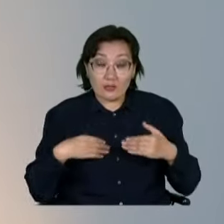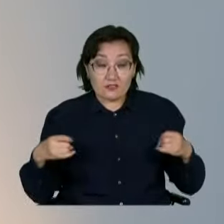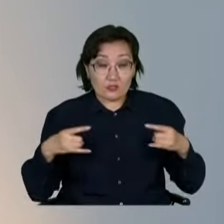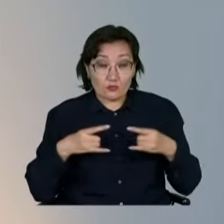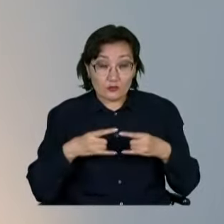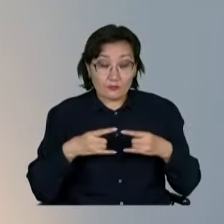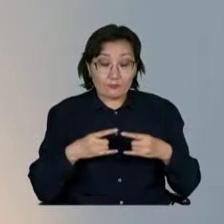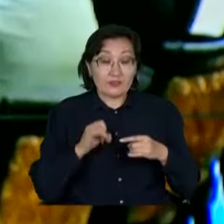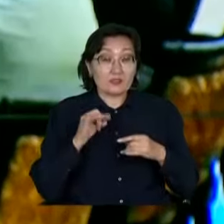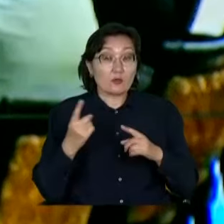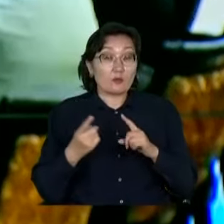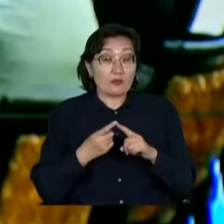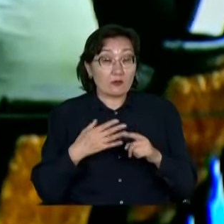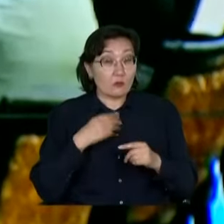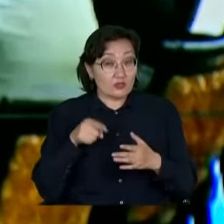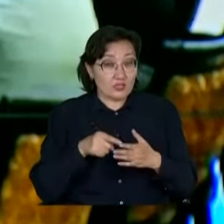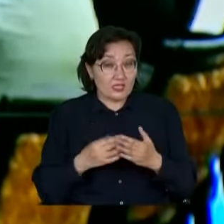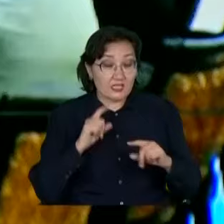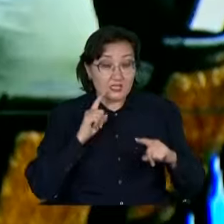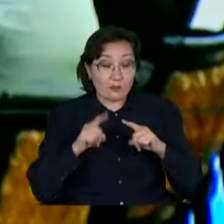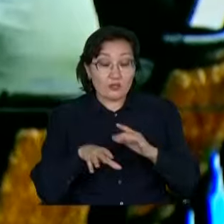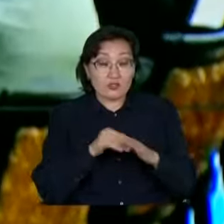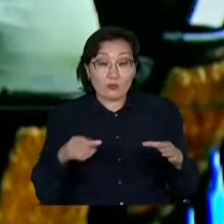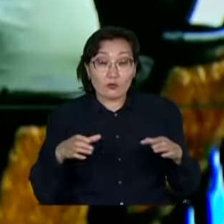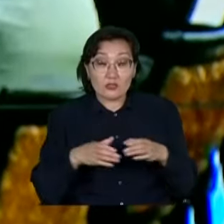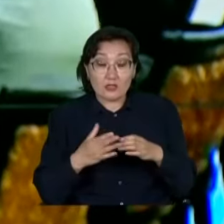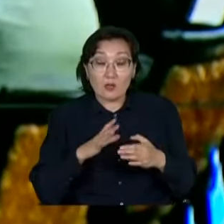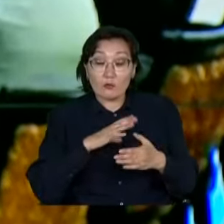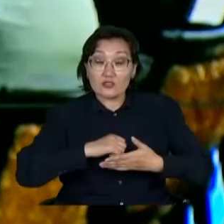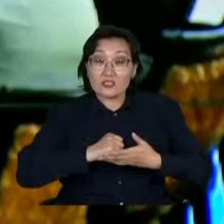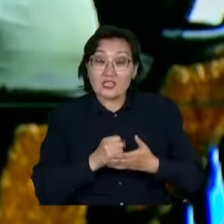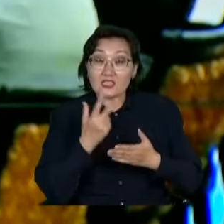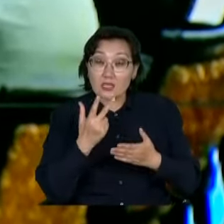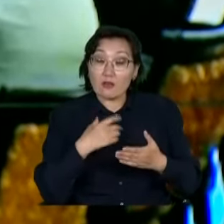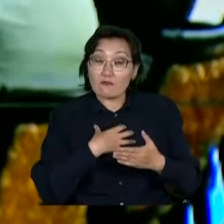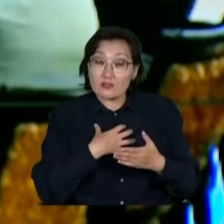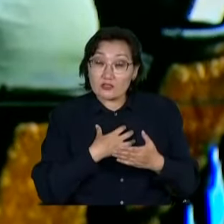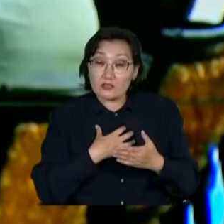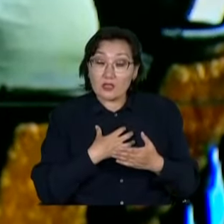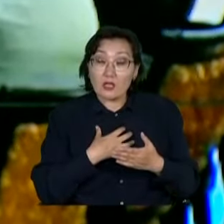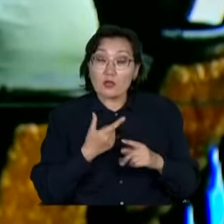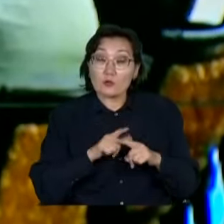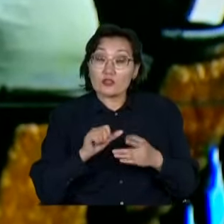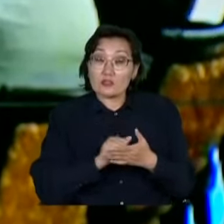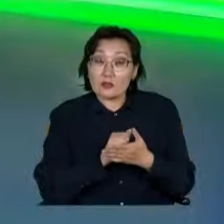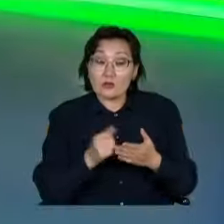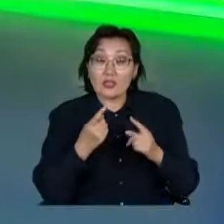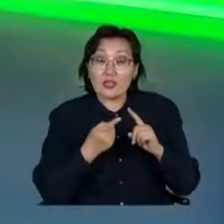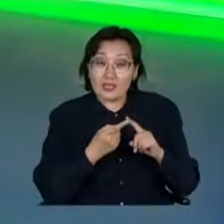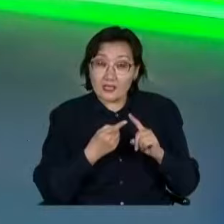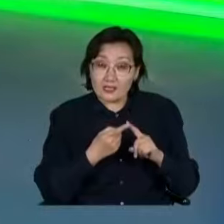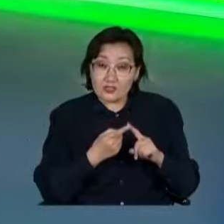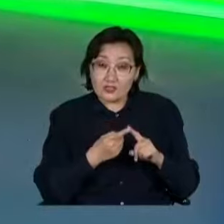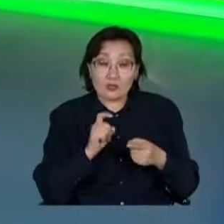вечер, спасибо. И первый мой вопрос. Вот на сессии с депутатами были утверждены три важных очень документа. Один из них касается новых